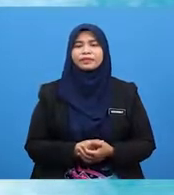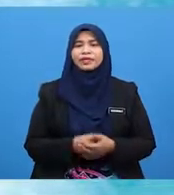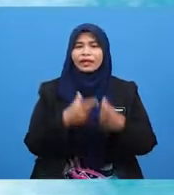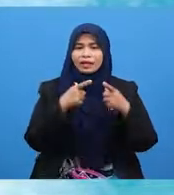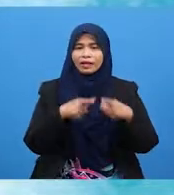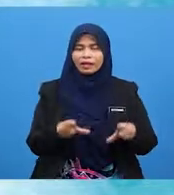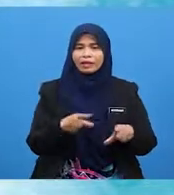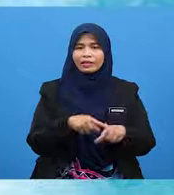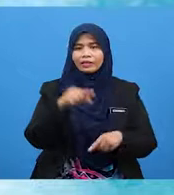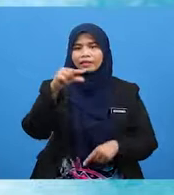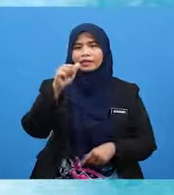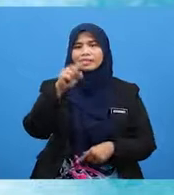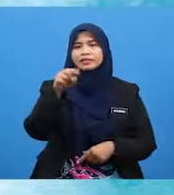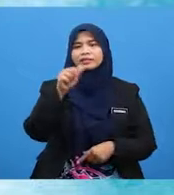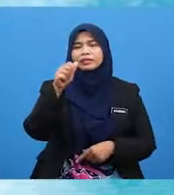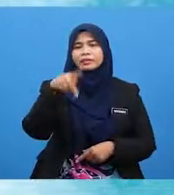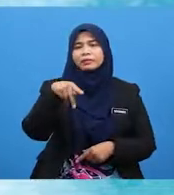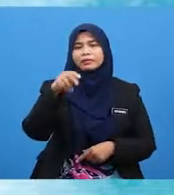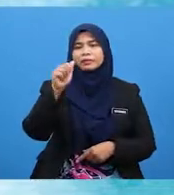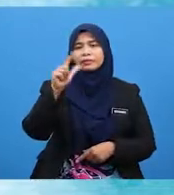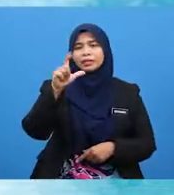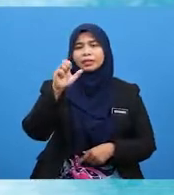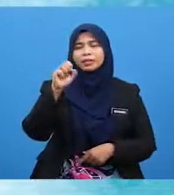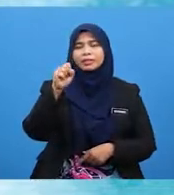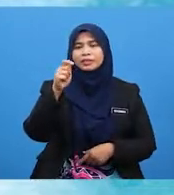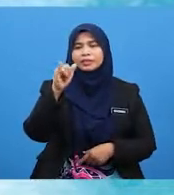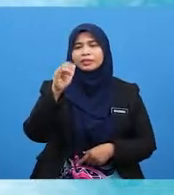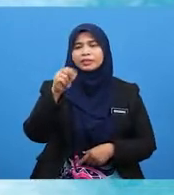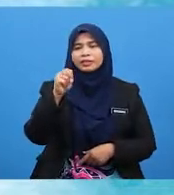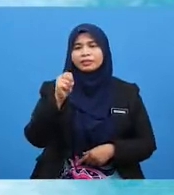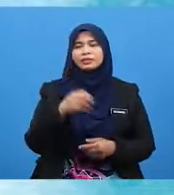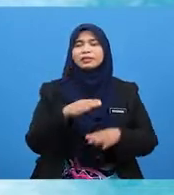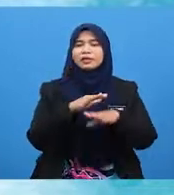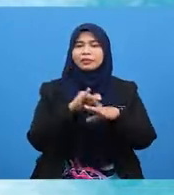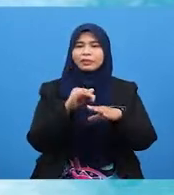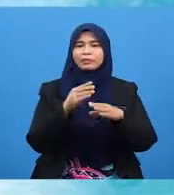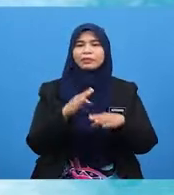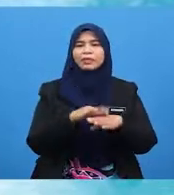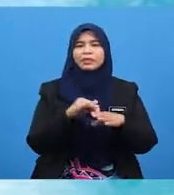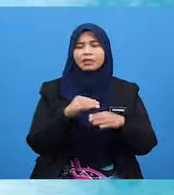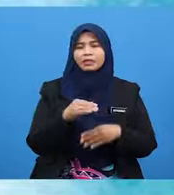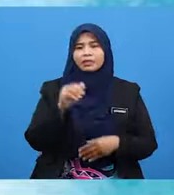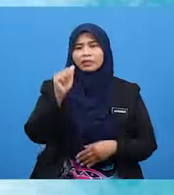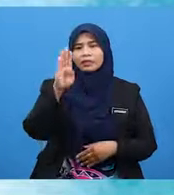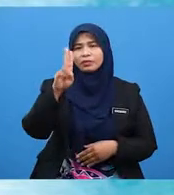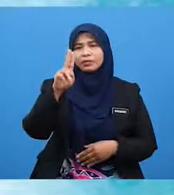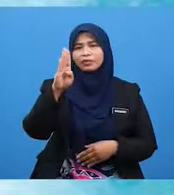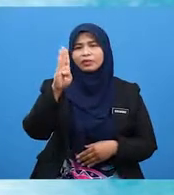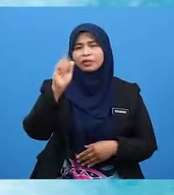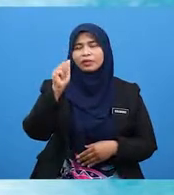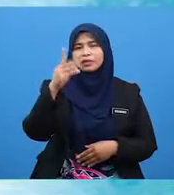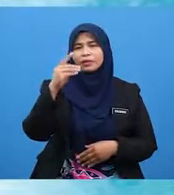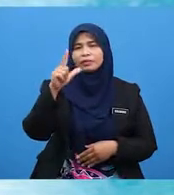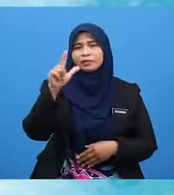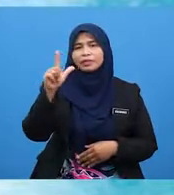Lahir di Gaza, Palestin, kunyahnya Abu Abdullah, seorang yang warak. Penyataan